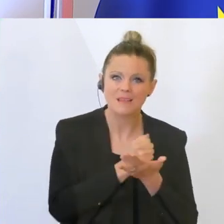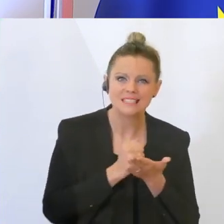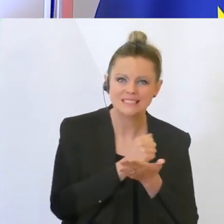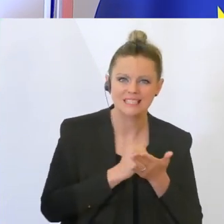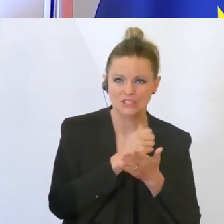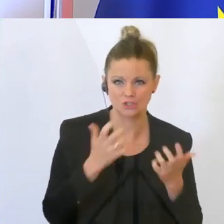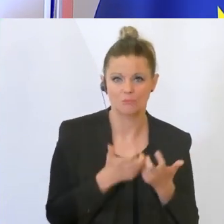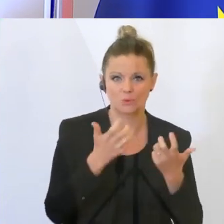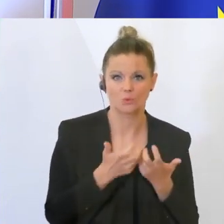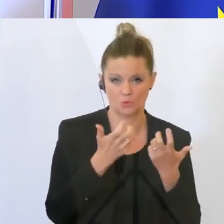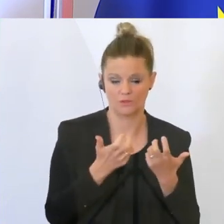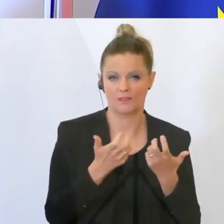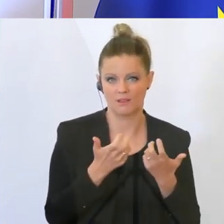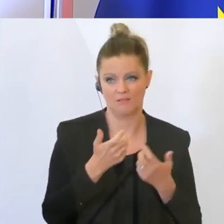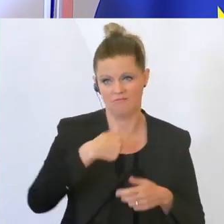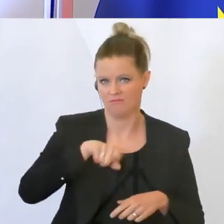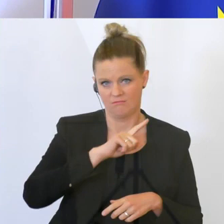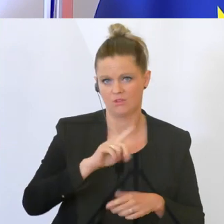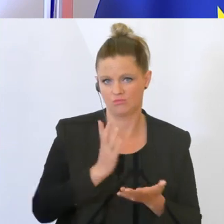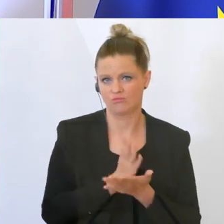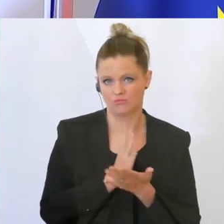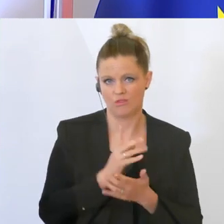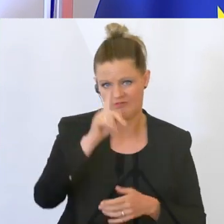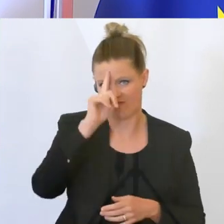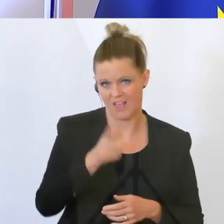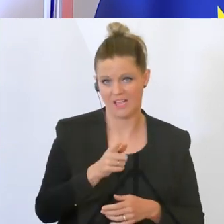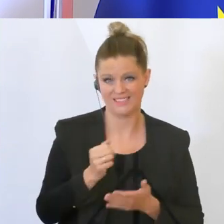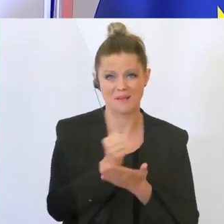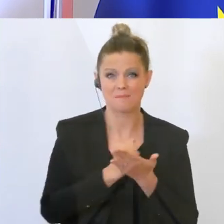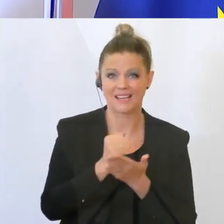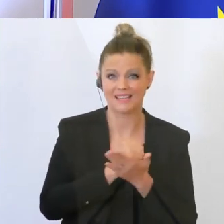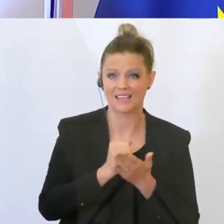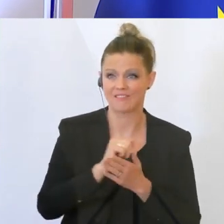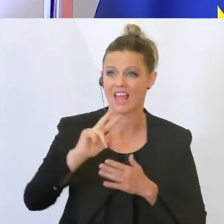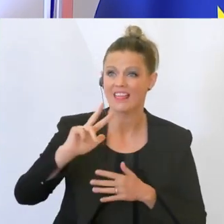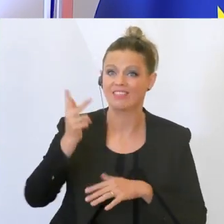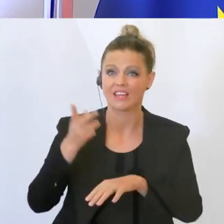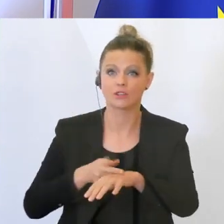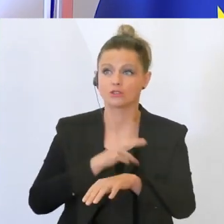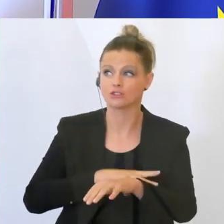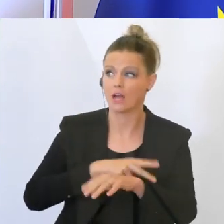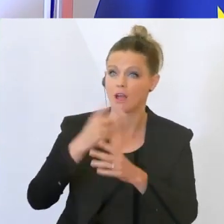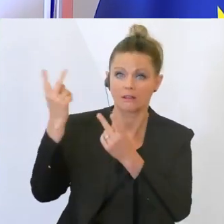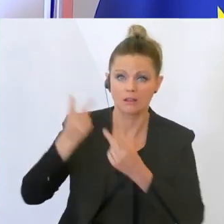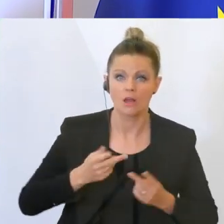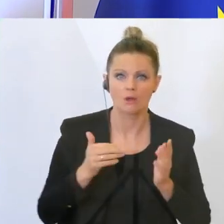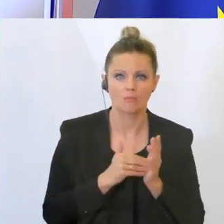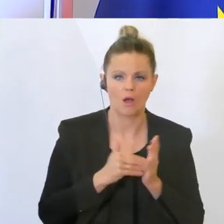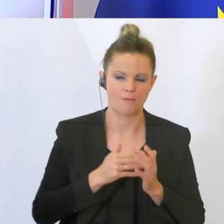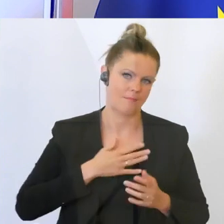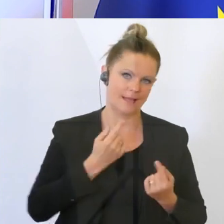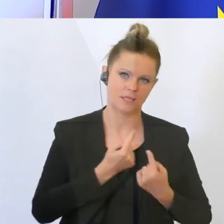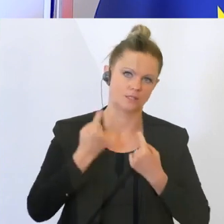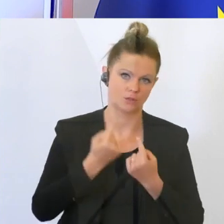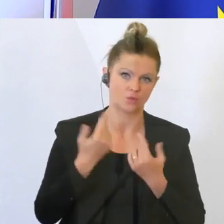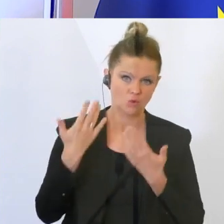medizinischen Produkten ist uns mittlerweile allen klar und die Medikamente aus Drittstaaten, die wir brauchen, so soll die Situation aus meiner Sicht